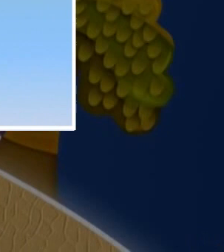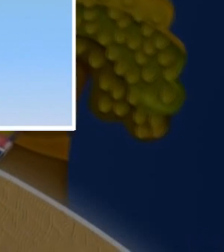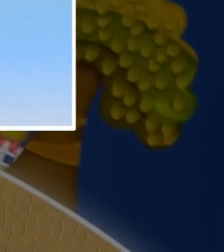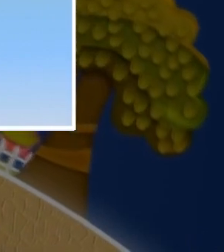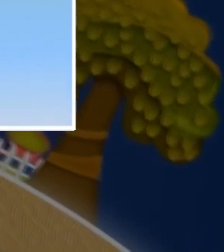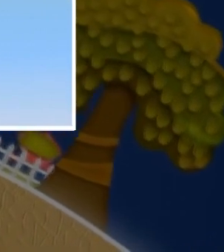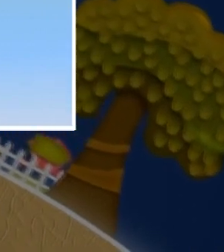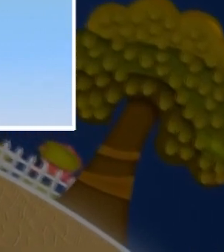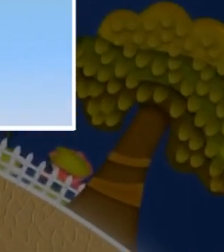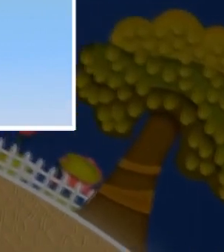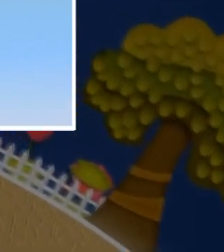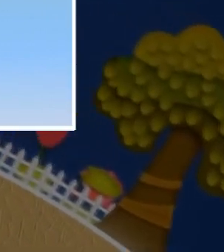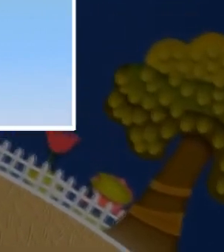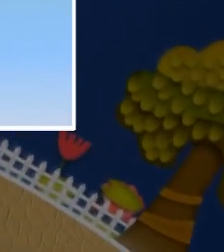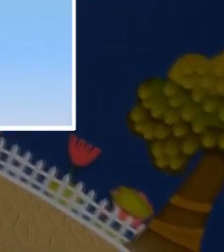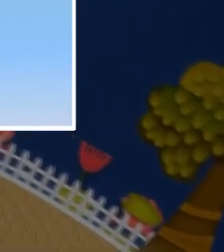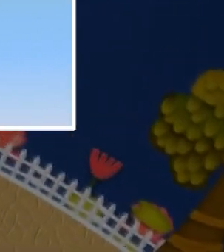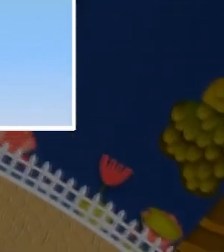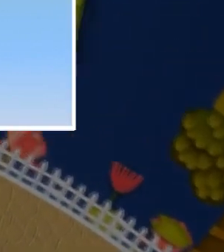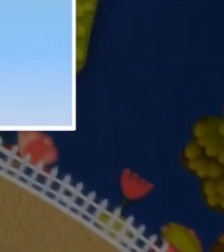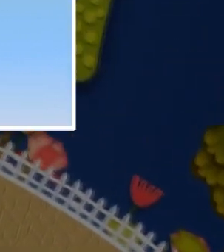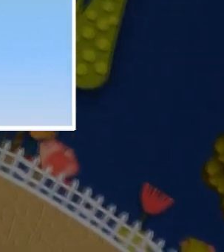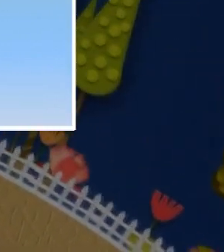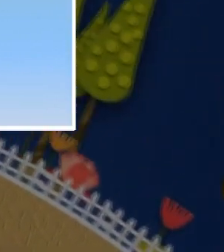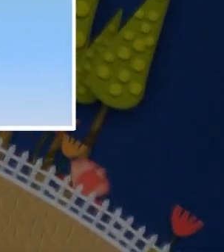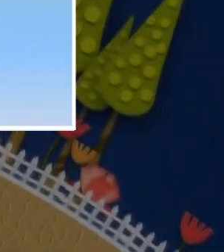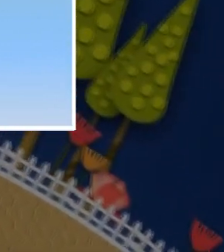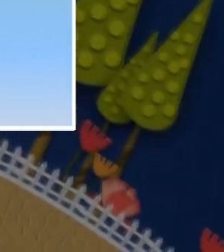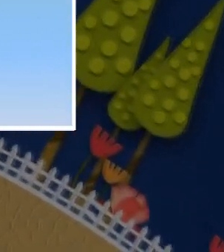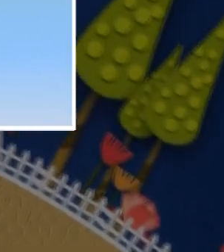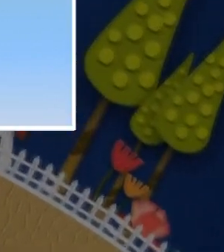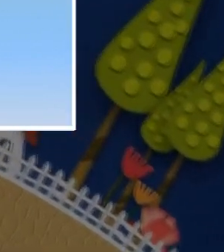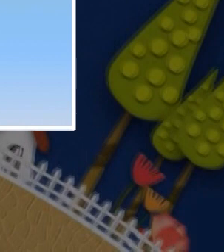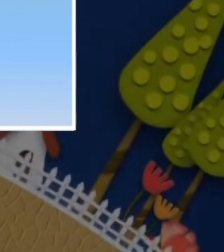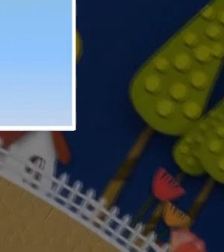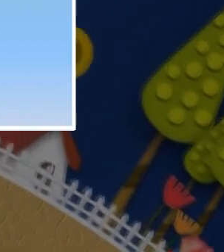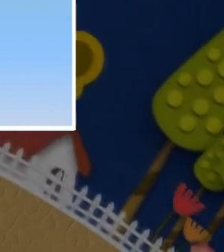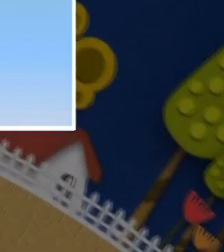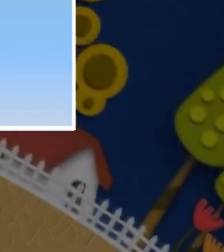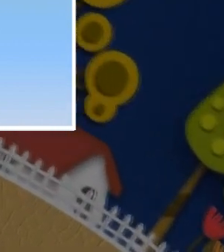Хүүхдүүдээ дээл хувцаа дээдлэн хөндлөе.